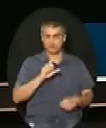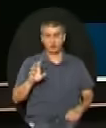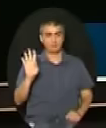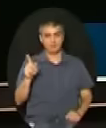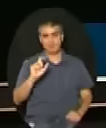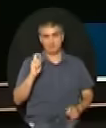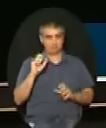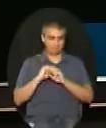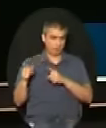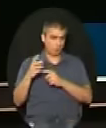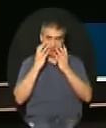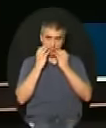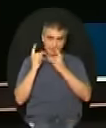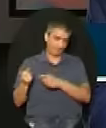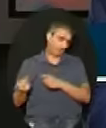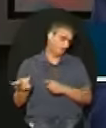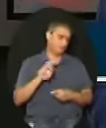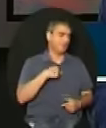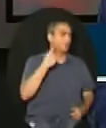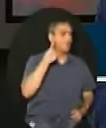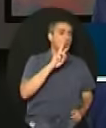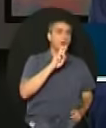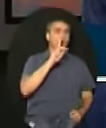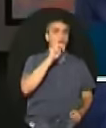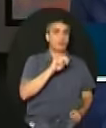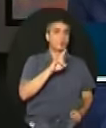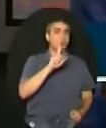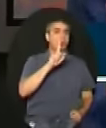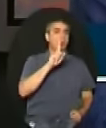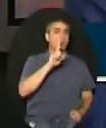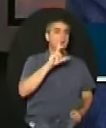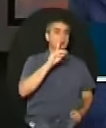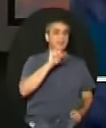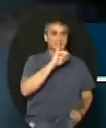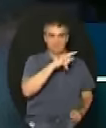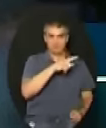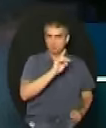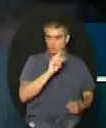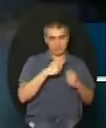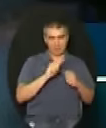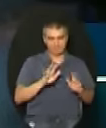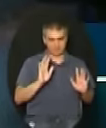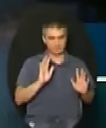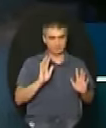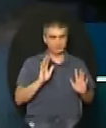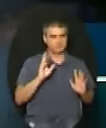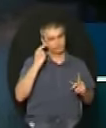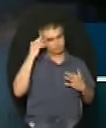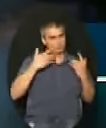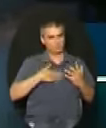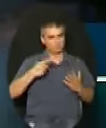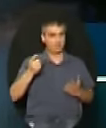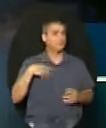נתניהו בפיגוע, זה אמיר פרץ, ושמעתי את רון חולדאי שאומר ש... הוא לא חבר. הוא עדיין לא חבר. עדיין לא, אוקיי, מי יש לו אספירציות